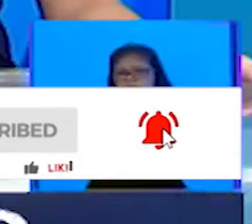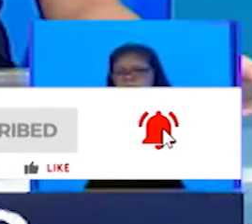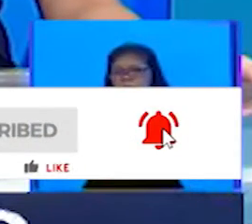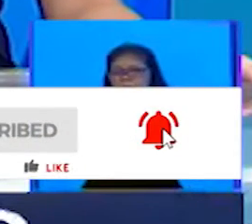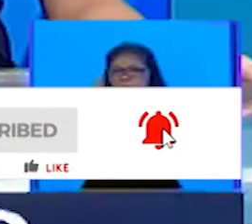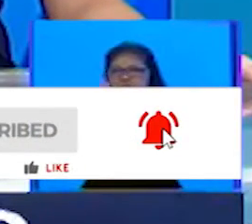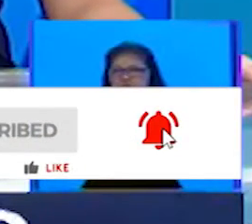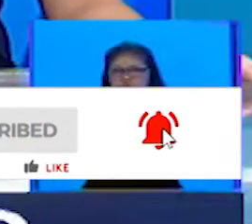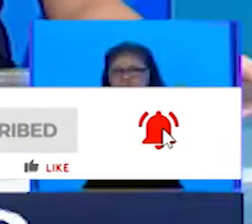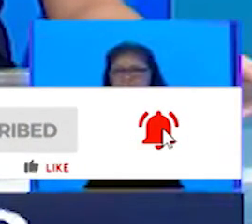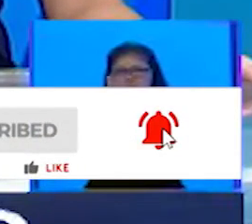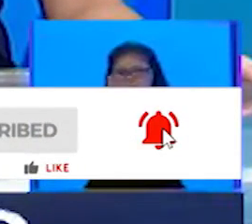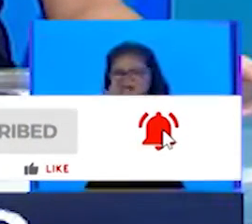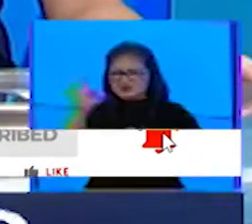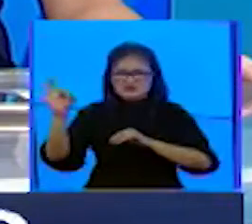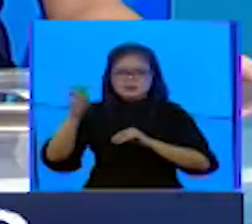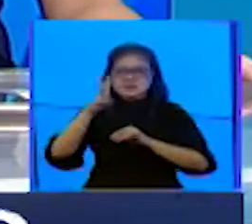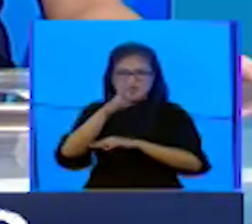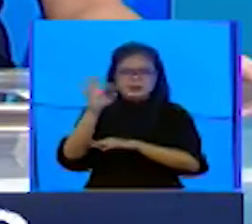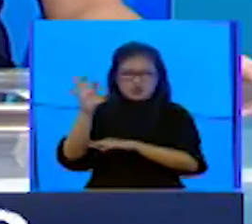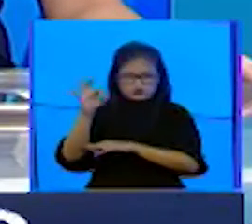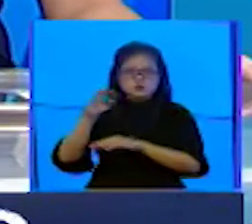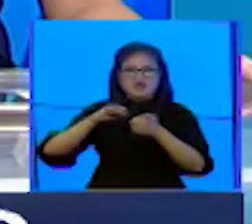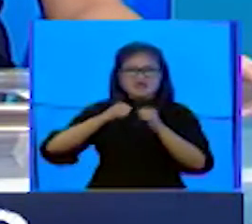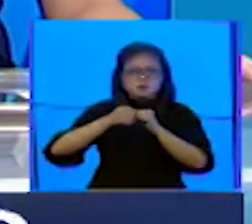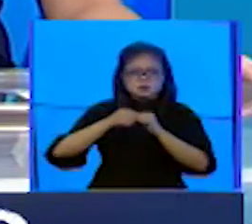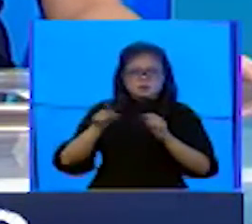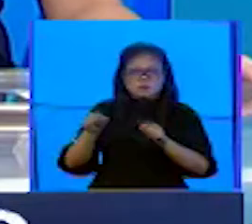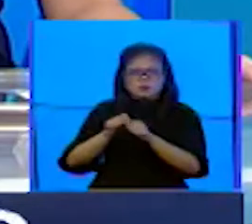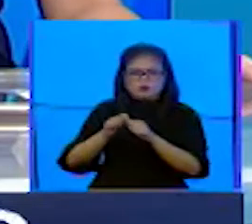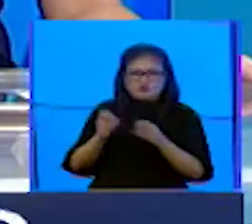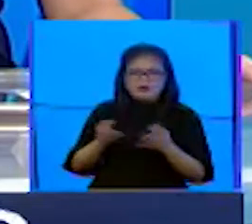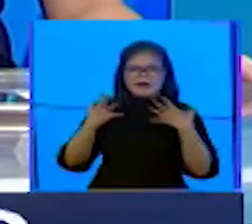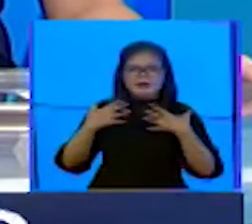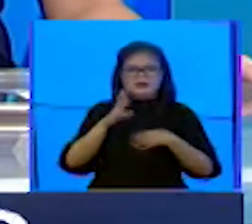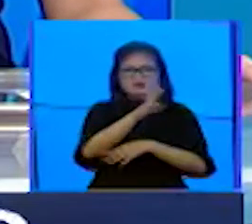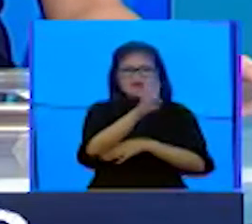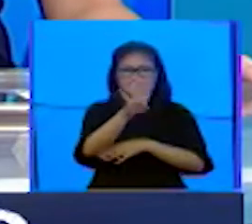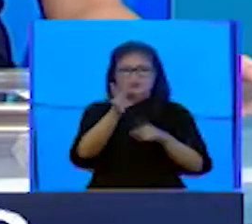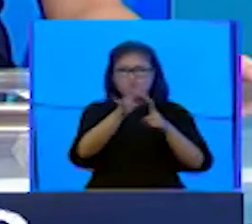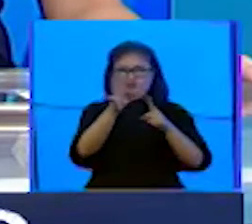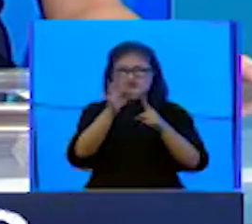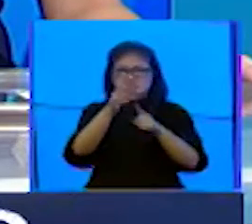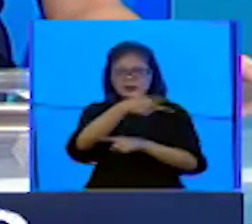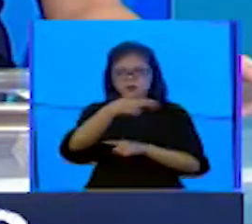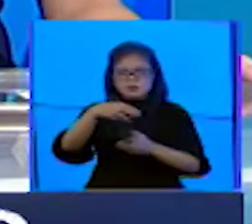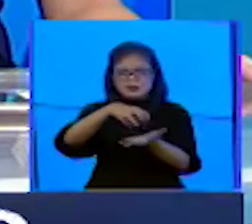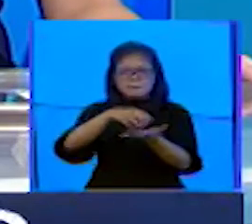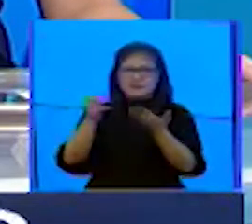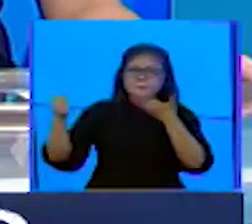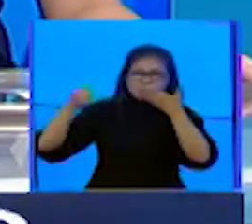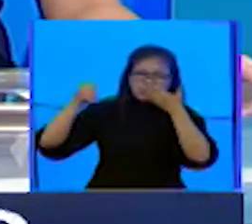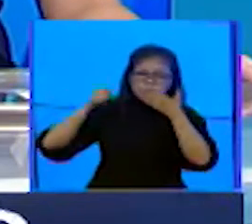8.300 kasus, yang mengejutkan dari 34 provinsi di Indonesia. Wilayah Papua menjadi wilayah yang menyumbangkan kasus